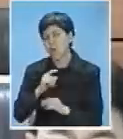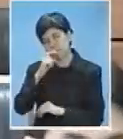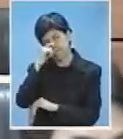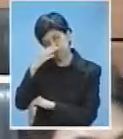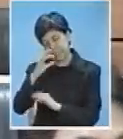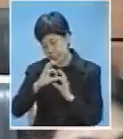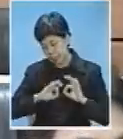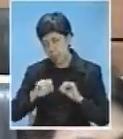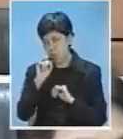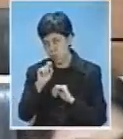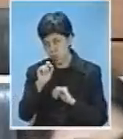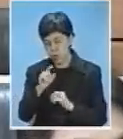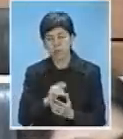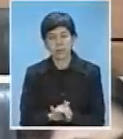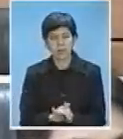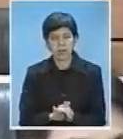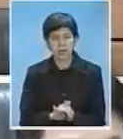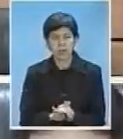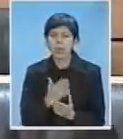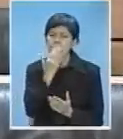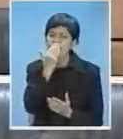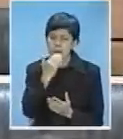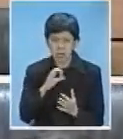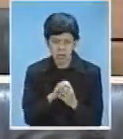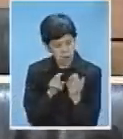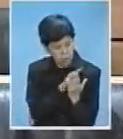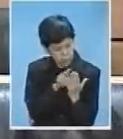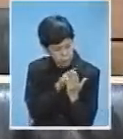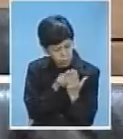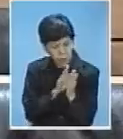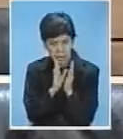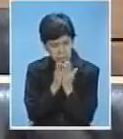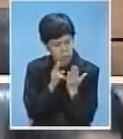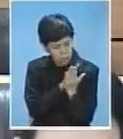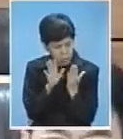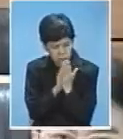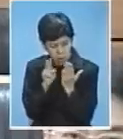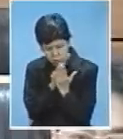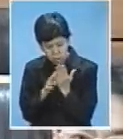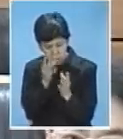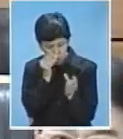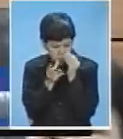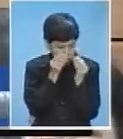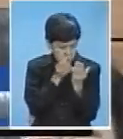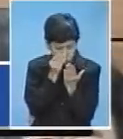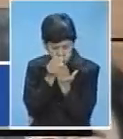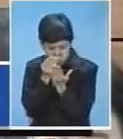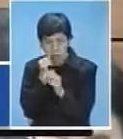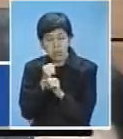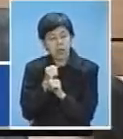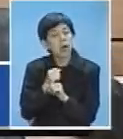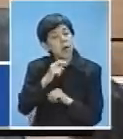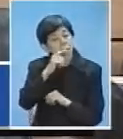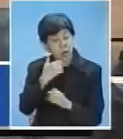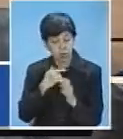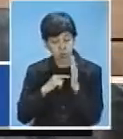ล้วเหตุผลที่ต้องให้การอ่านเป็นภาระแห่งชาติเป็นวาระแห่งชาติเนี่ยมันมีตัวอย่างกรณี